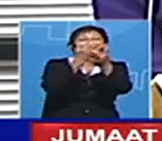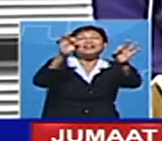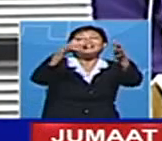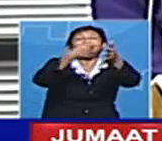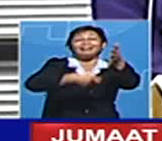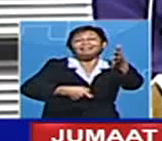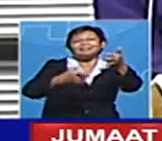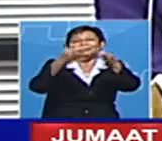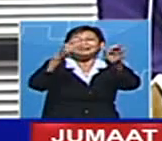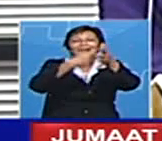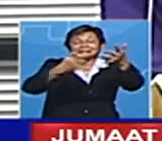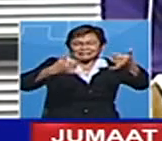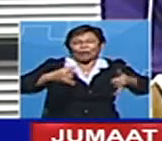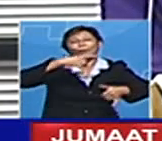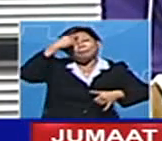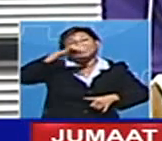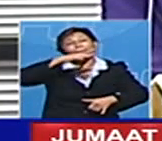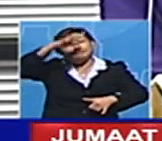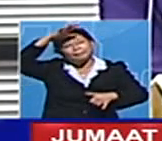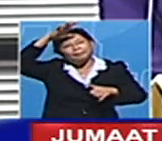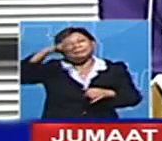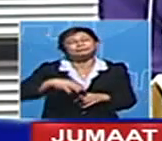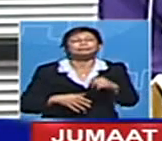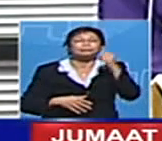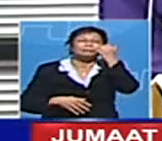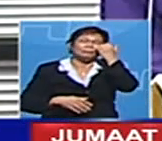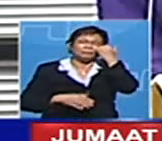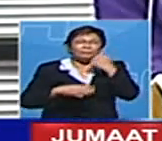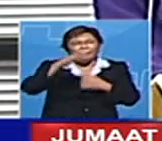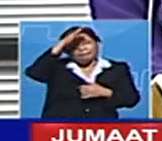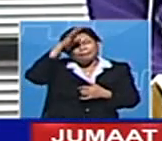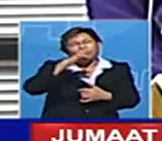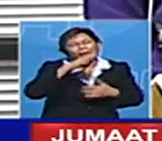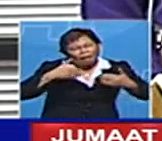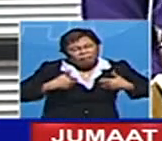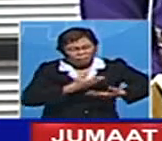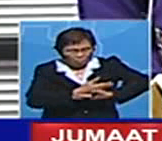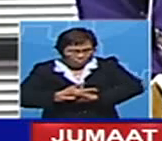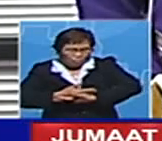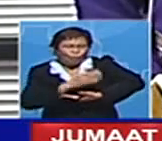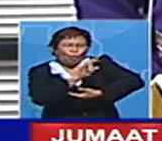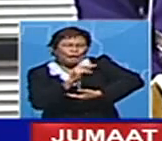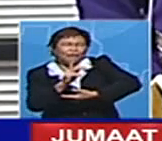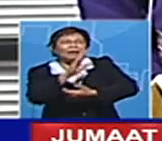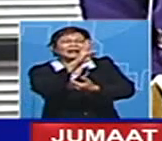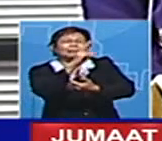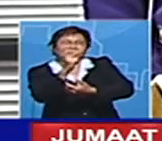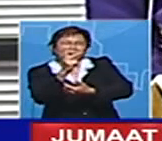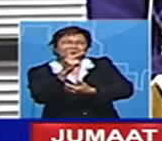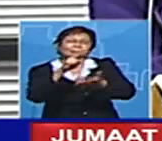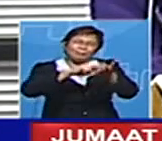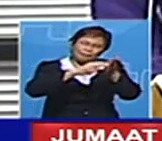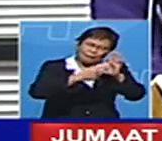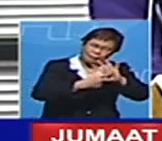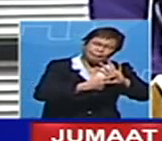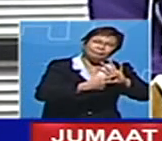Cukai sedia ada bagi ibu Bapa yang mempunyai anak Oku adalah 6000 ini